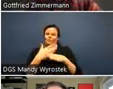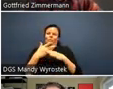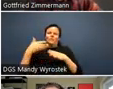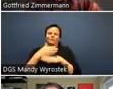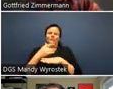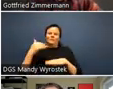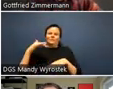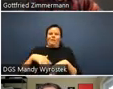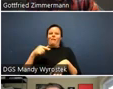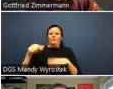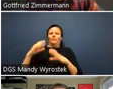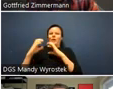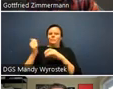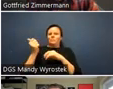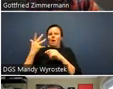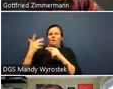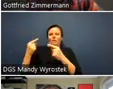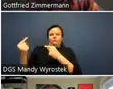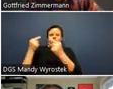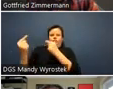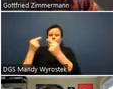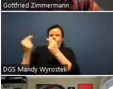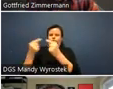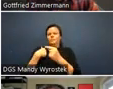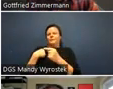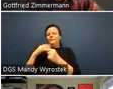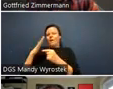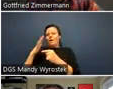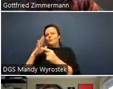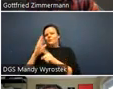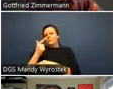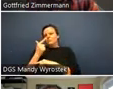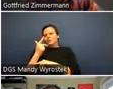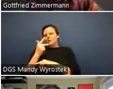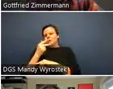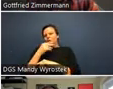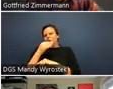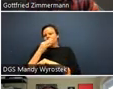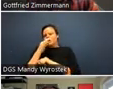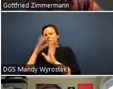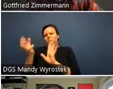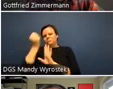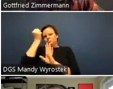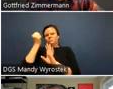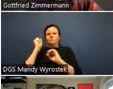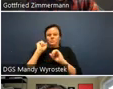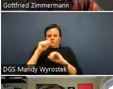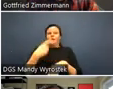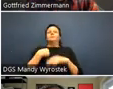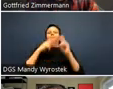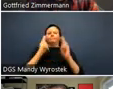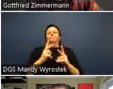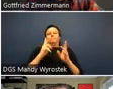zwei, drei Dinge aufgreifen, bevor wir dann tatsächlich in die echten Fragen gehen. Zum einen gab es so eine Diskussion zum Thema, dass